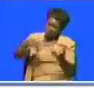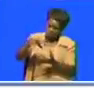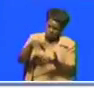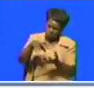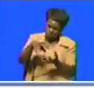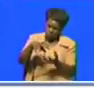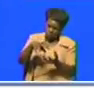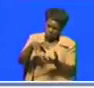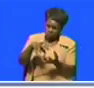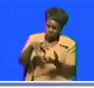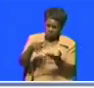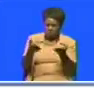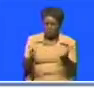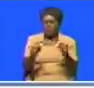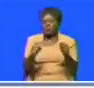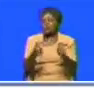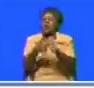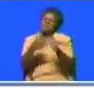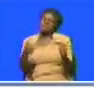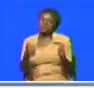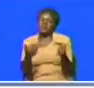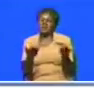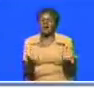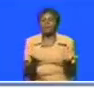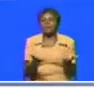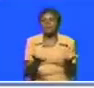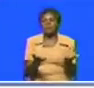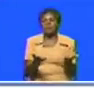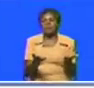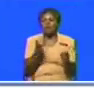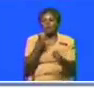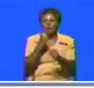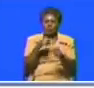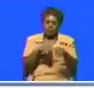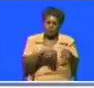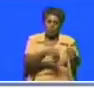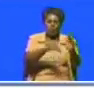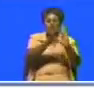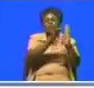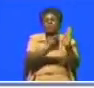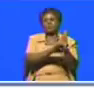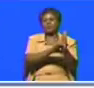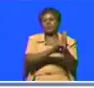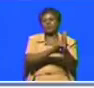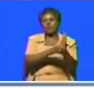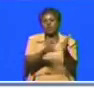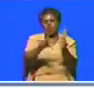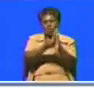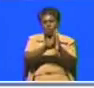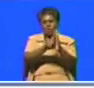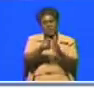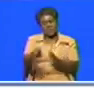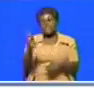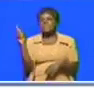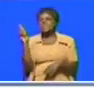kwa sababu ni jambo ambalo kidogo tungeweza kuliepuka. Mm-hmm. Ikiwa tungetekeleza wajibu wetu kufuatia maadili yaliyopo na kwa mujibu wa sheria. Mm-hmm. Kwa hivyo hii ni